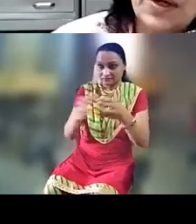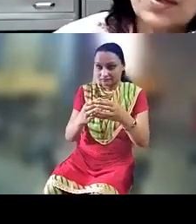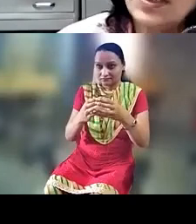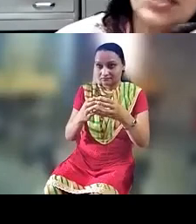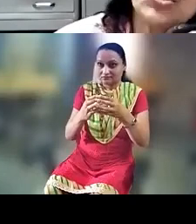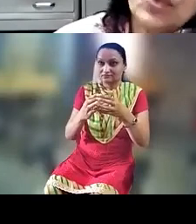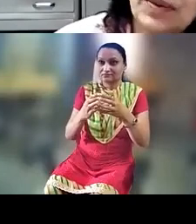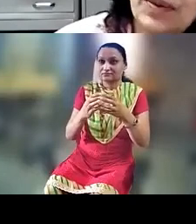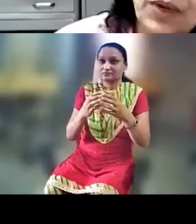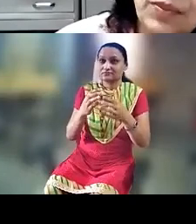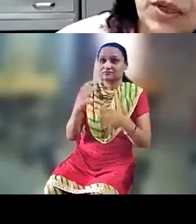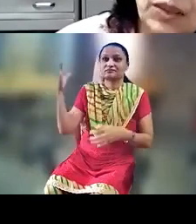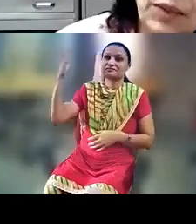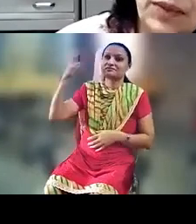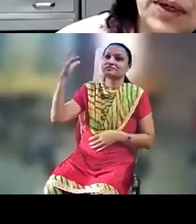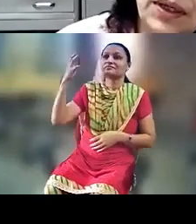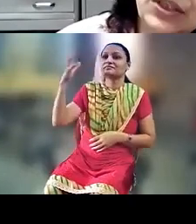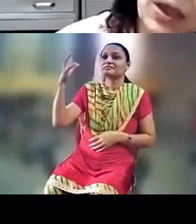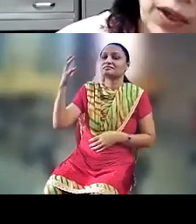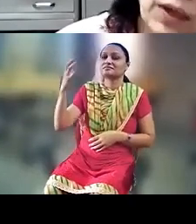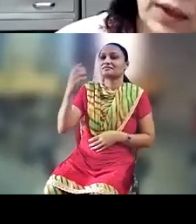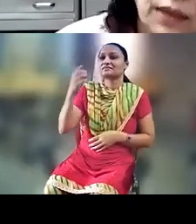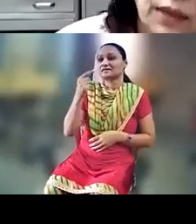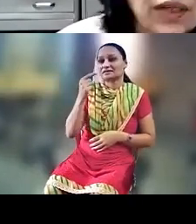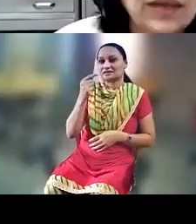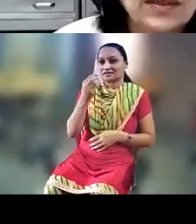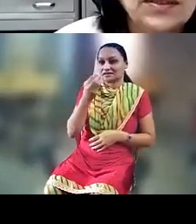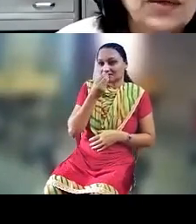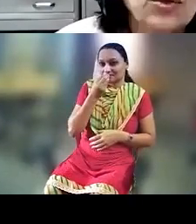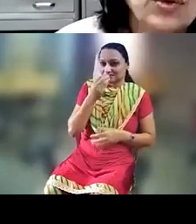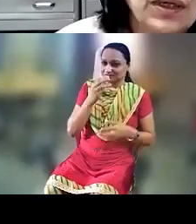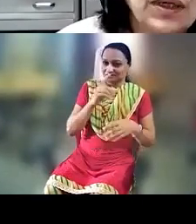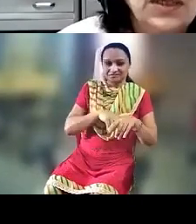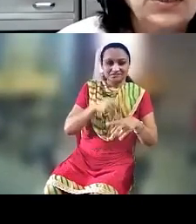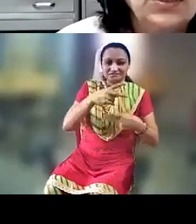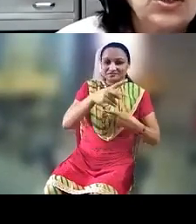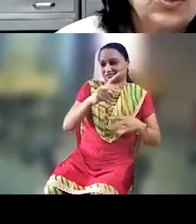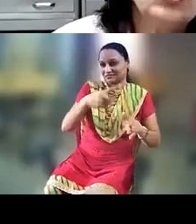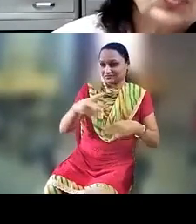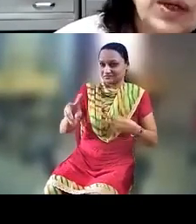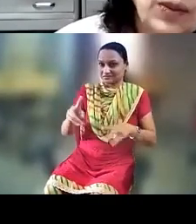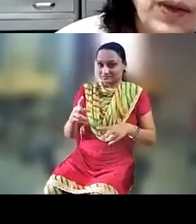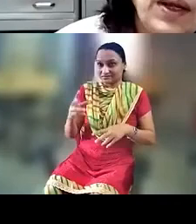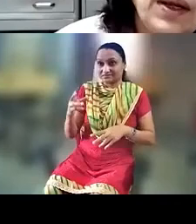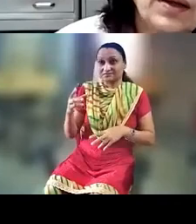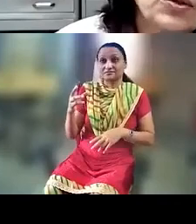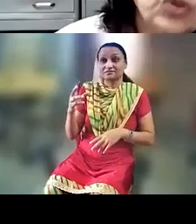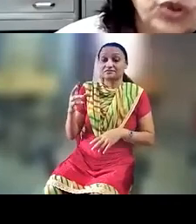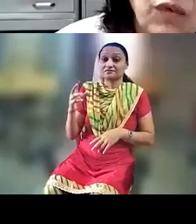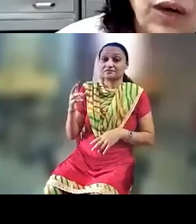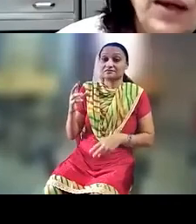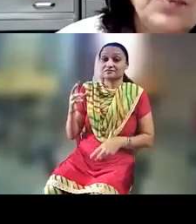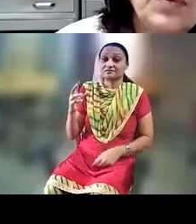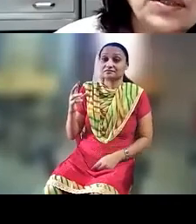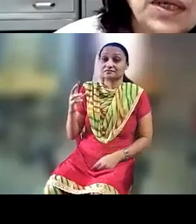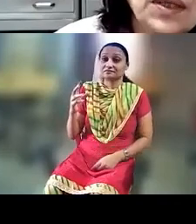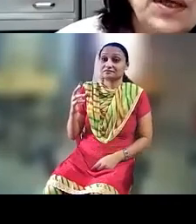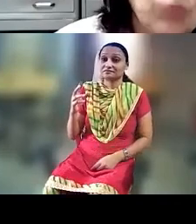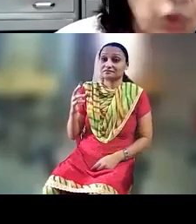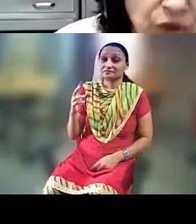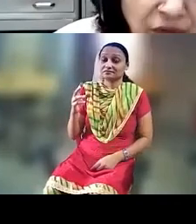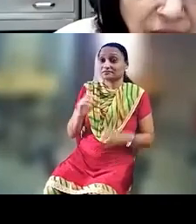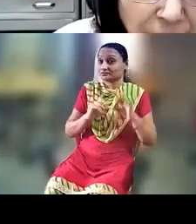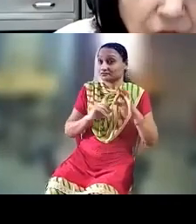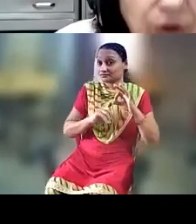समय पे करते हैं, लंच भी सब अपने अपने समय पे करते हैं, शाम का खाना ज्यादातर साथ होता है। उस वक्त पे जो सवाल हम कर सकते